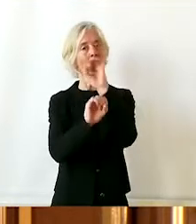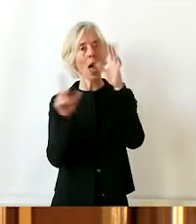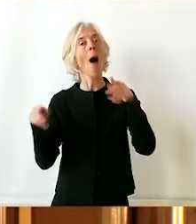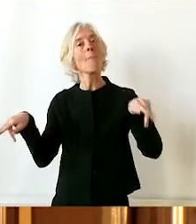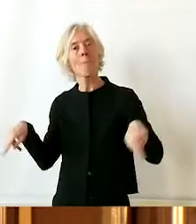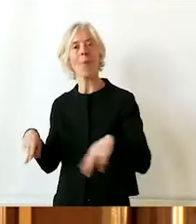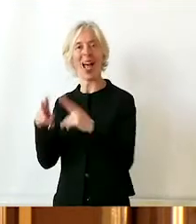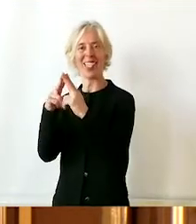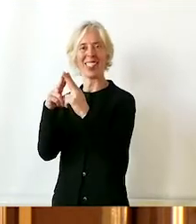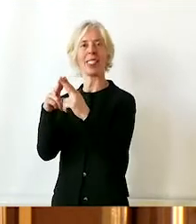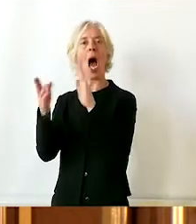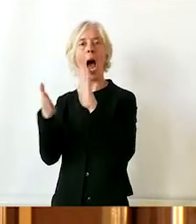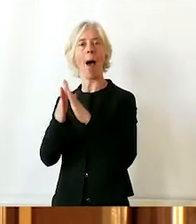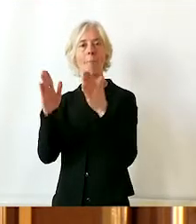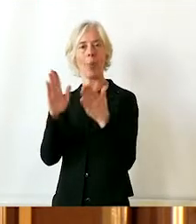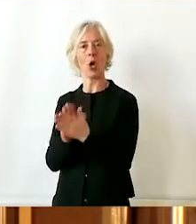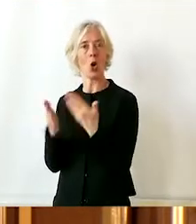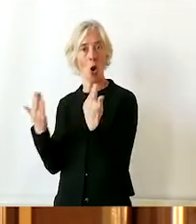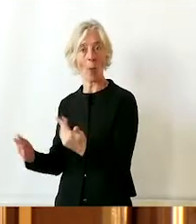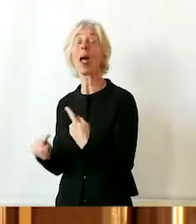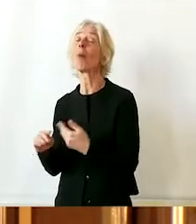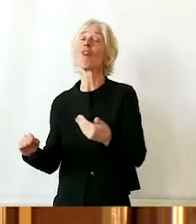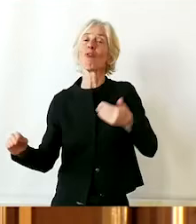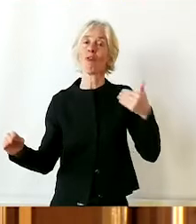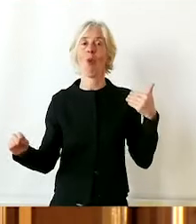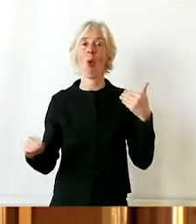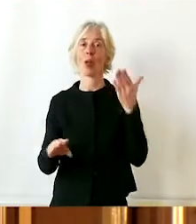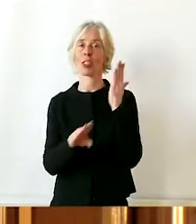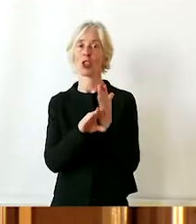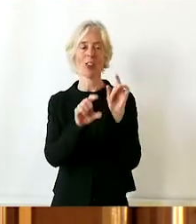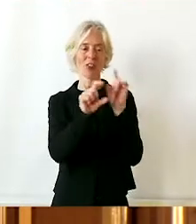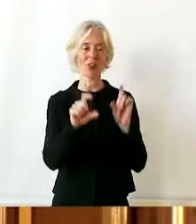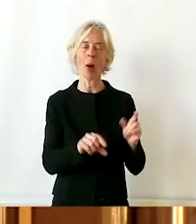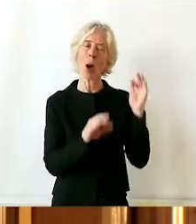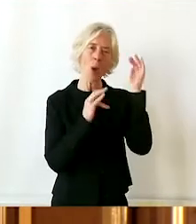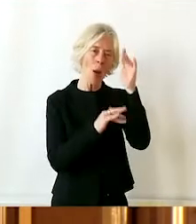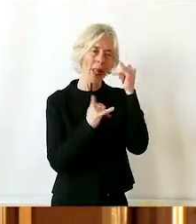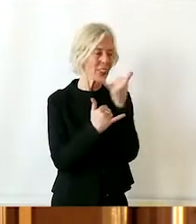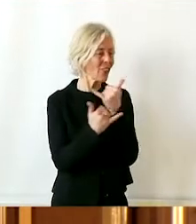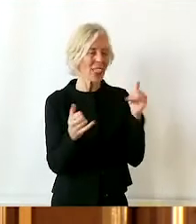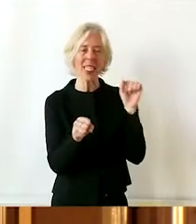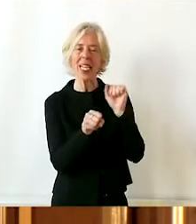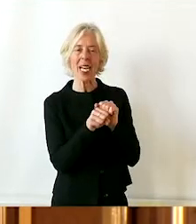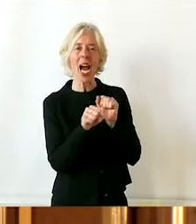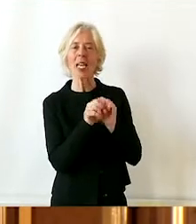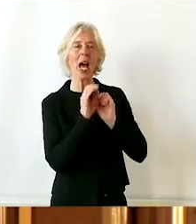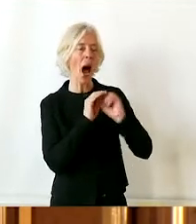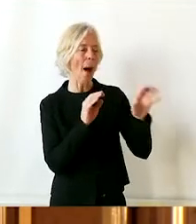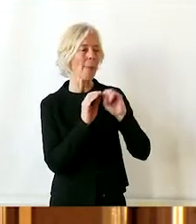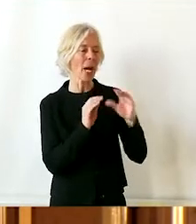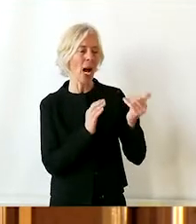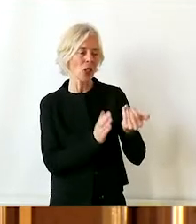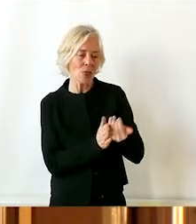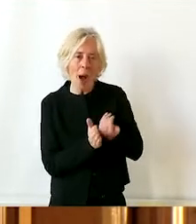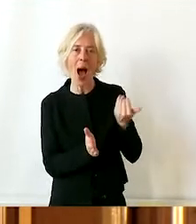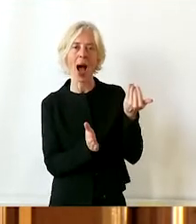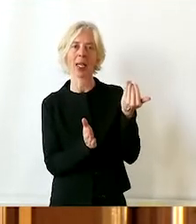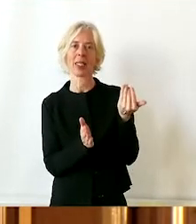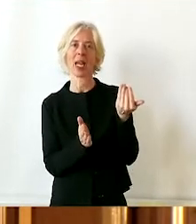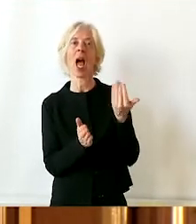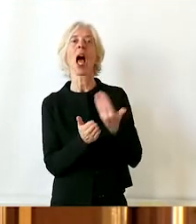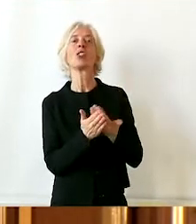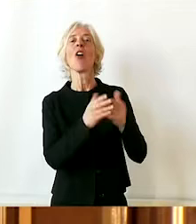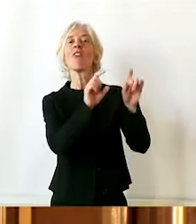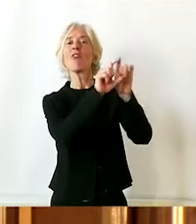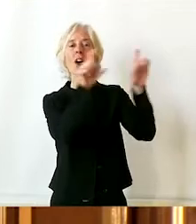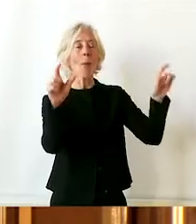kann und wie eben auch entsprechende Emissionen eingespart werden können. Und da gibt es viele Beispiele von den Großkonzernen, von